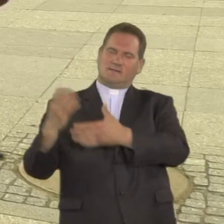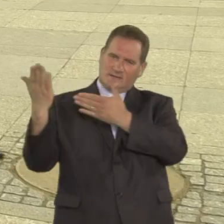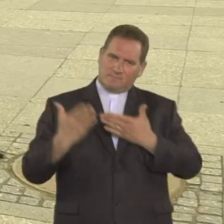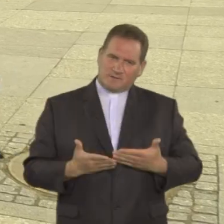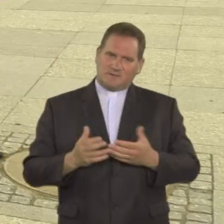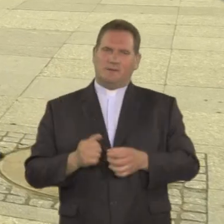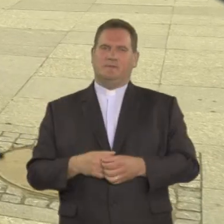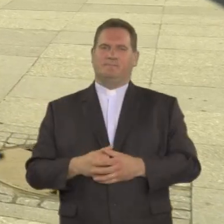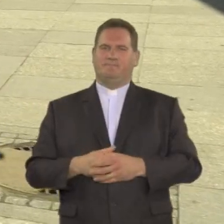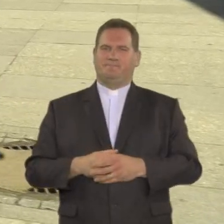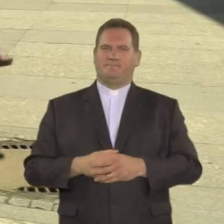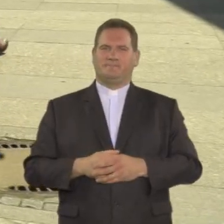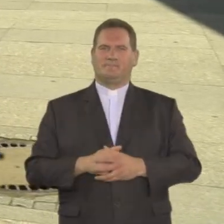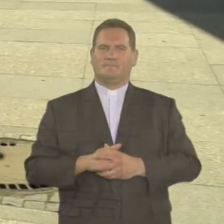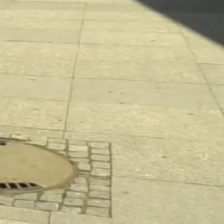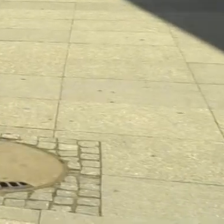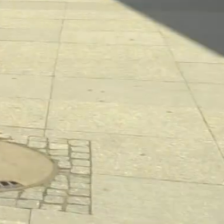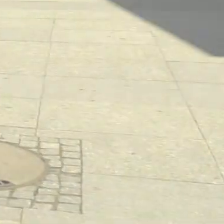oczywiście.